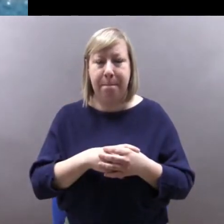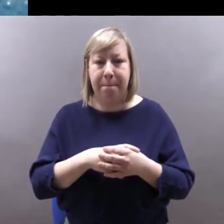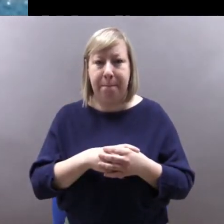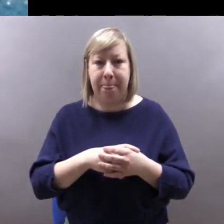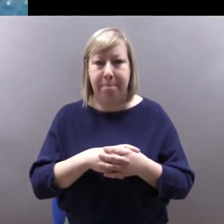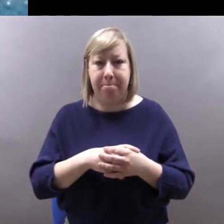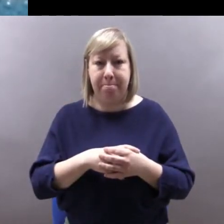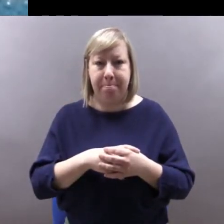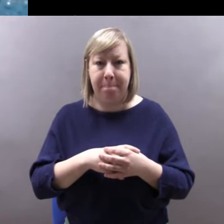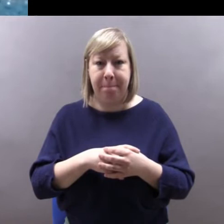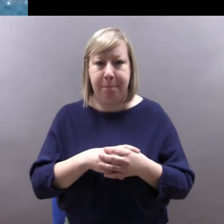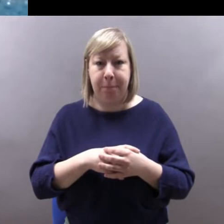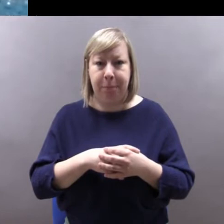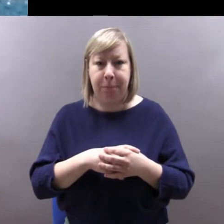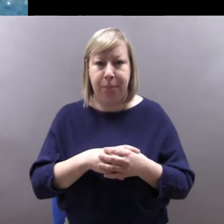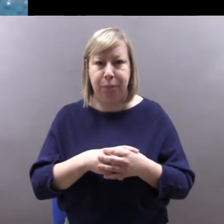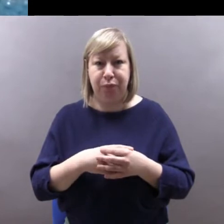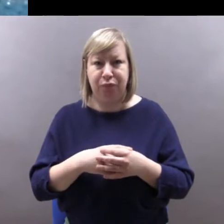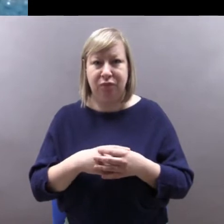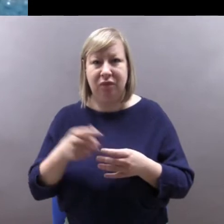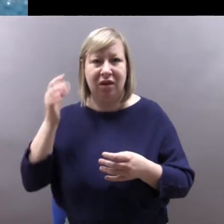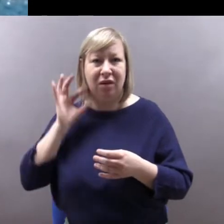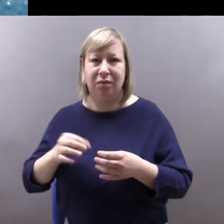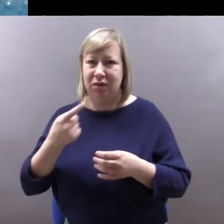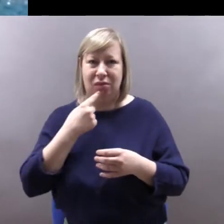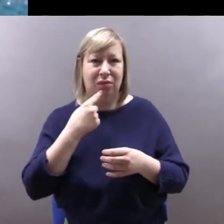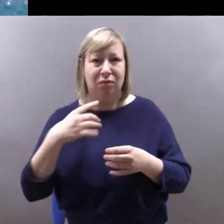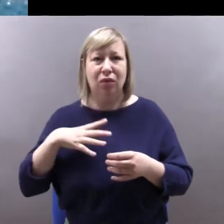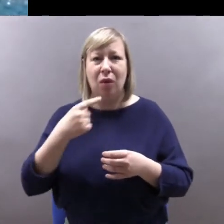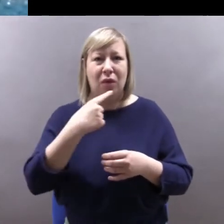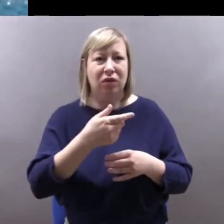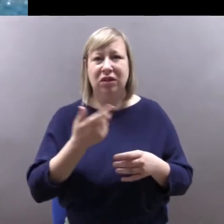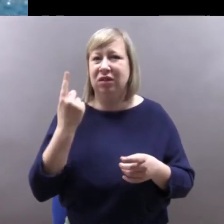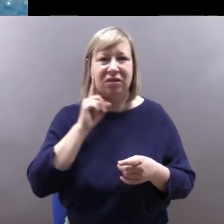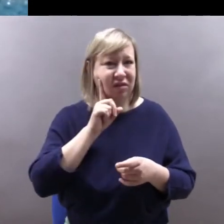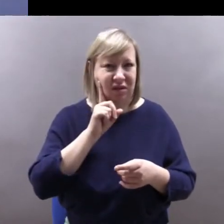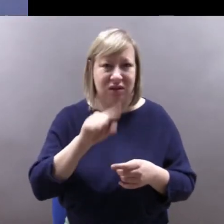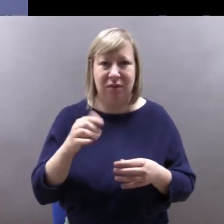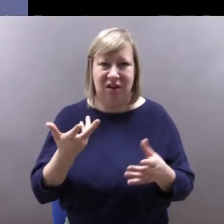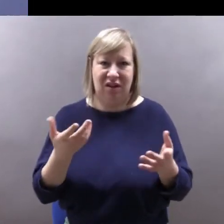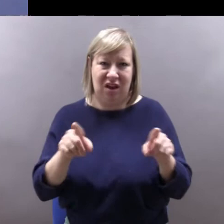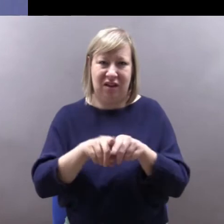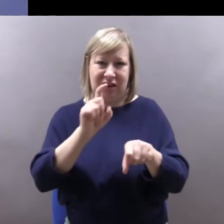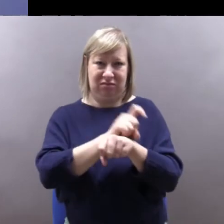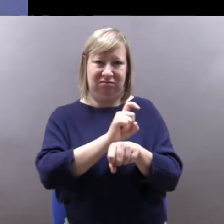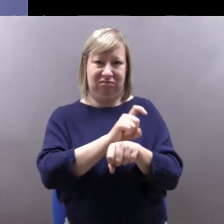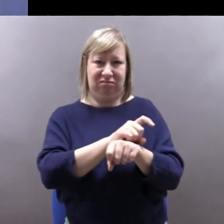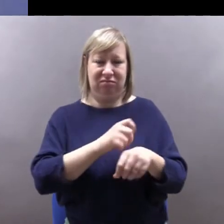tak trochę ja mam poczucie, że ją zlekceważyła. No, masz tutaj